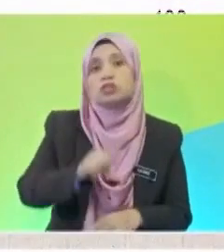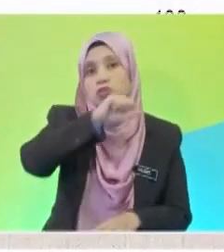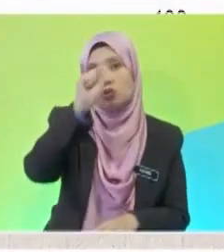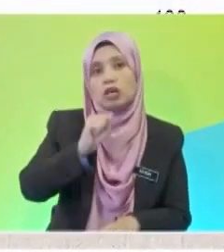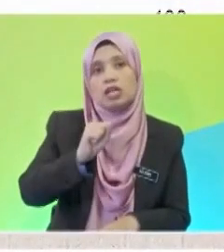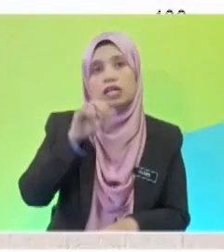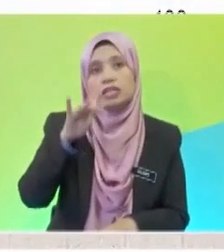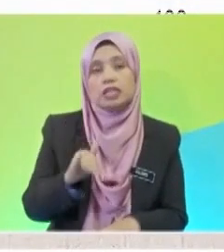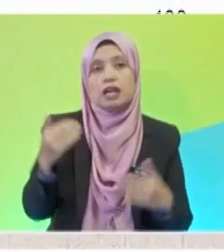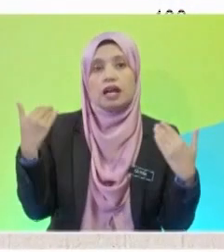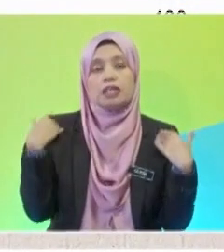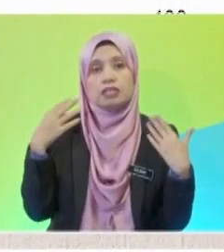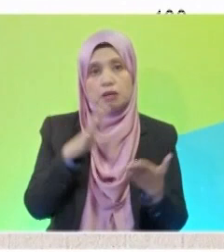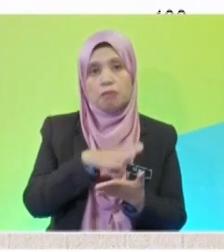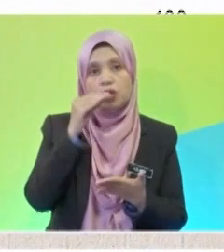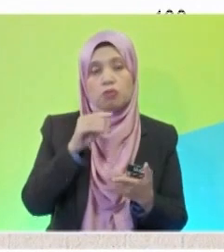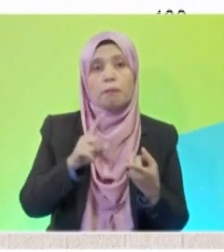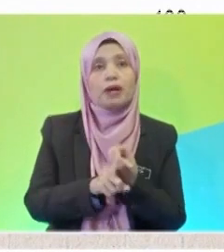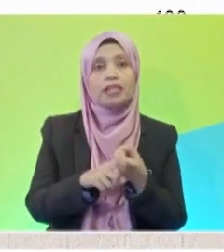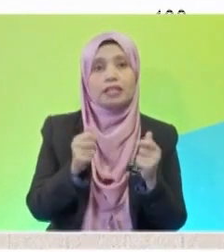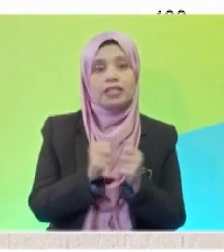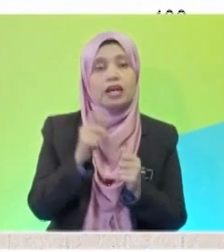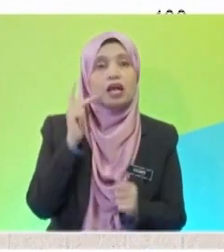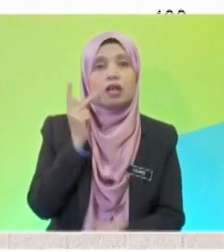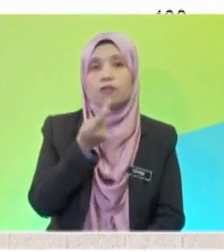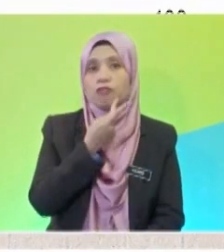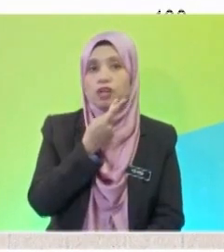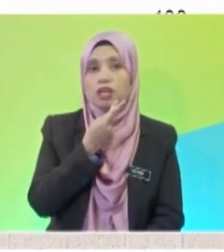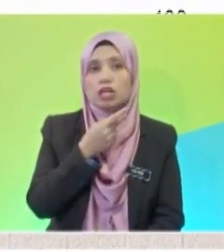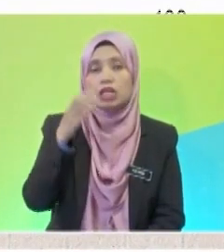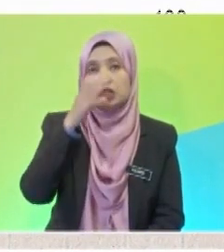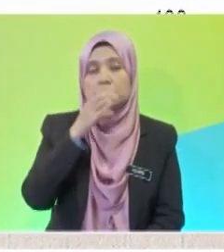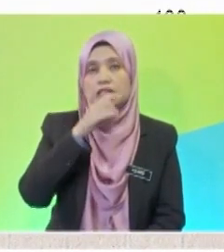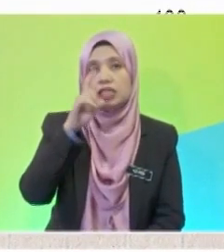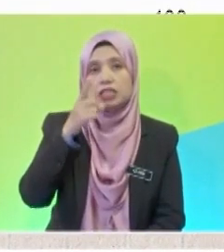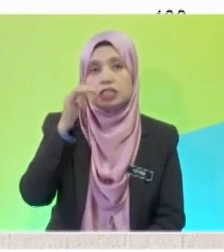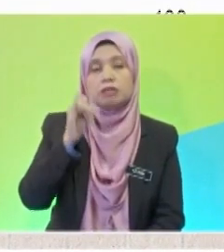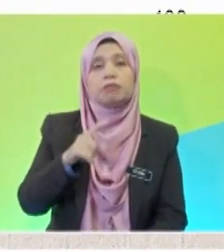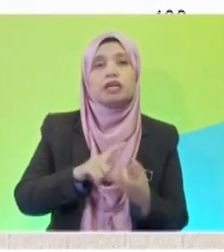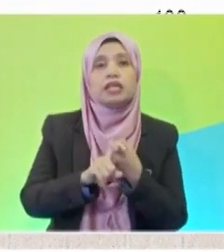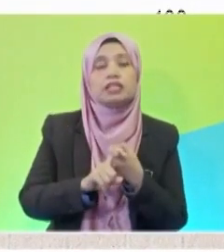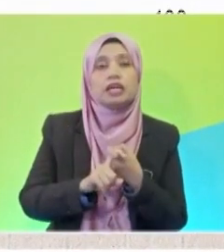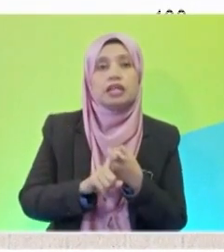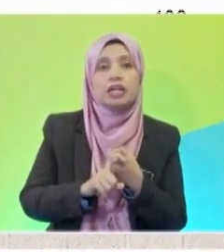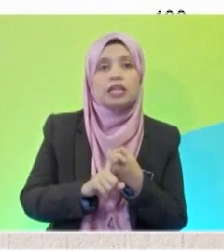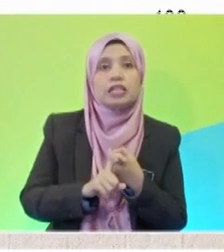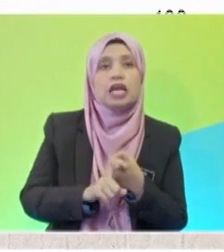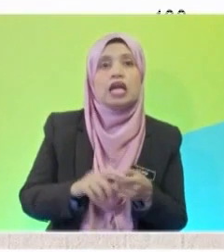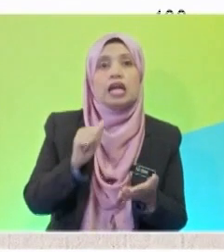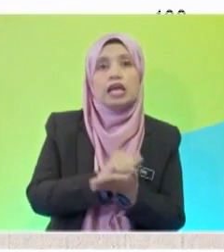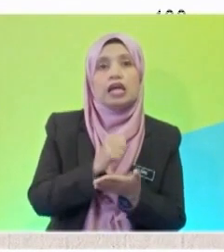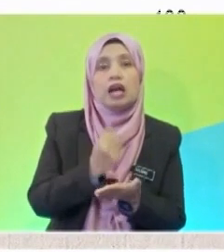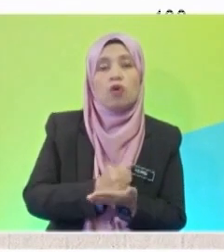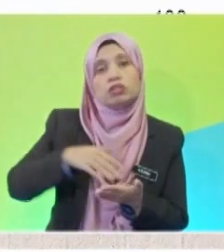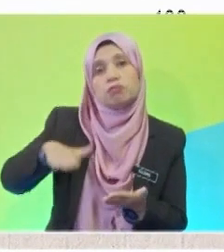soalan yang ada maklumat yang berkaitan dengan kafeteria. Baik. Cari yang berkaitan kafeteria aje. Akaun belum bayar kafeteria,